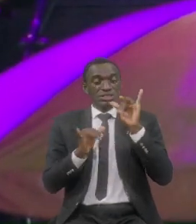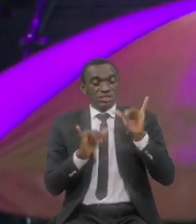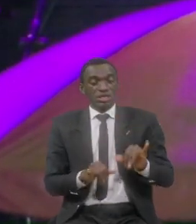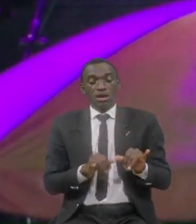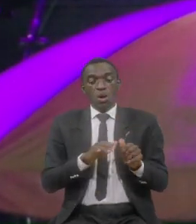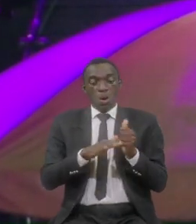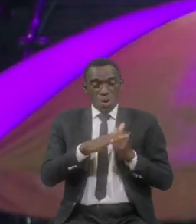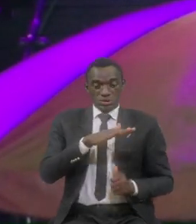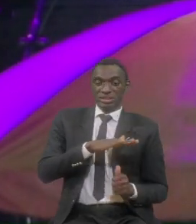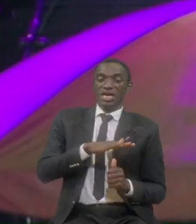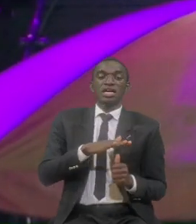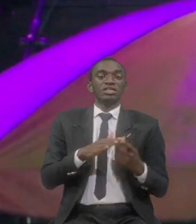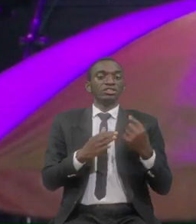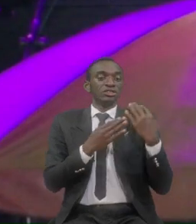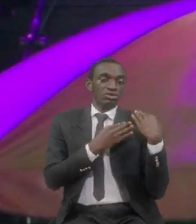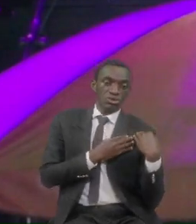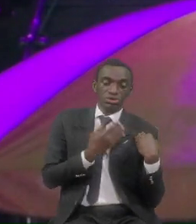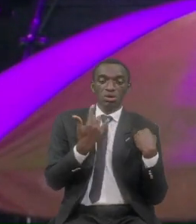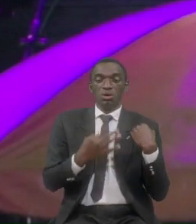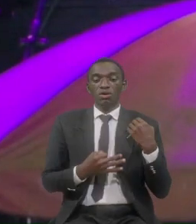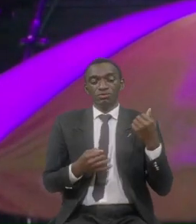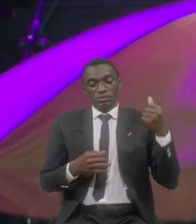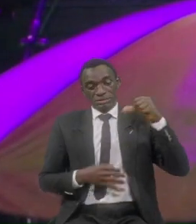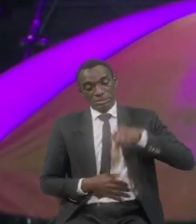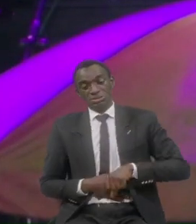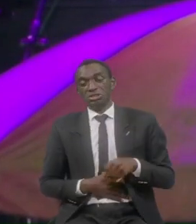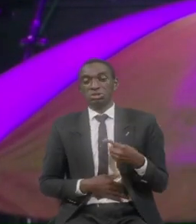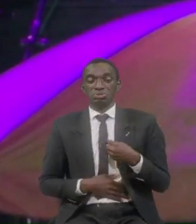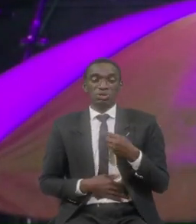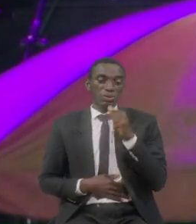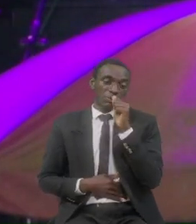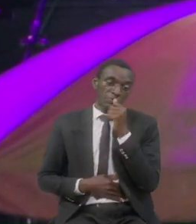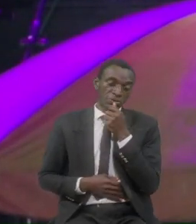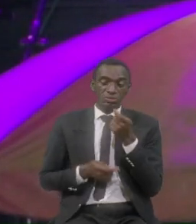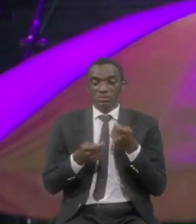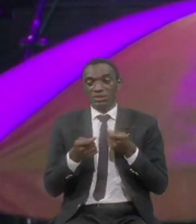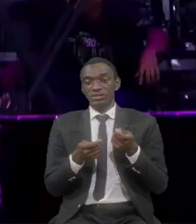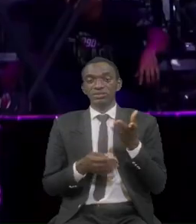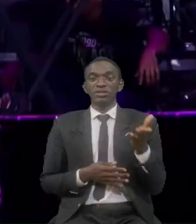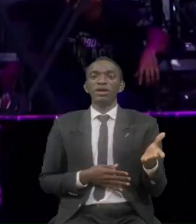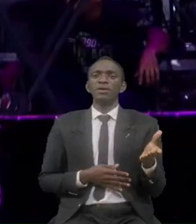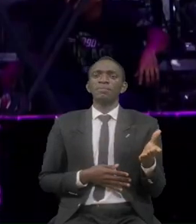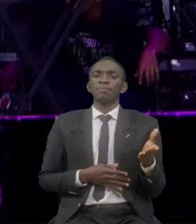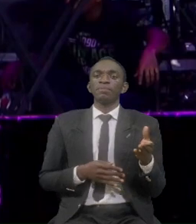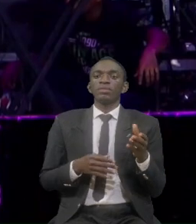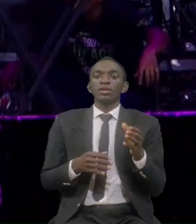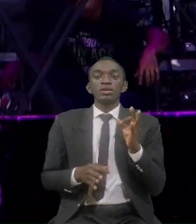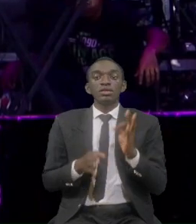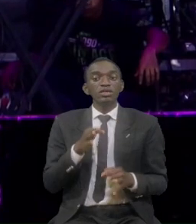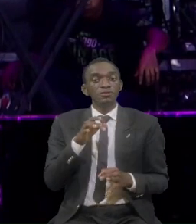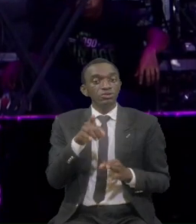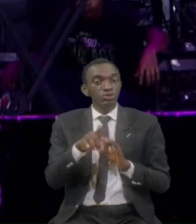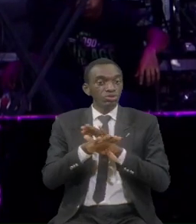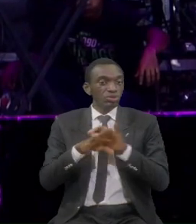of condemnation. Na pagyapon ko sa kinabuhi nga kinundina. If you don't listen to the rest of